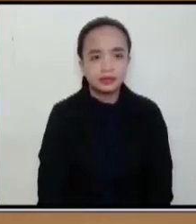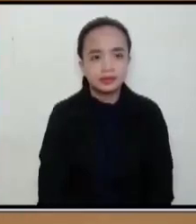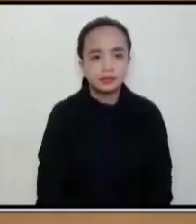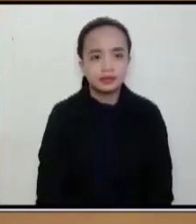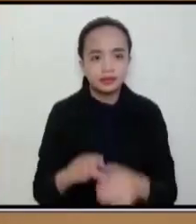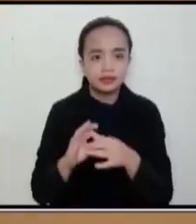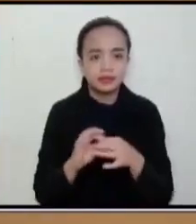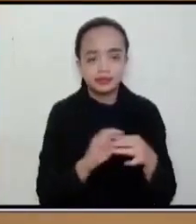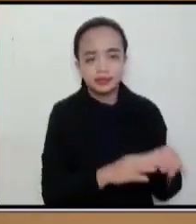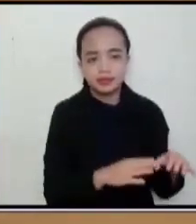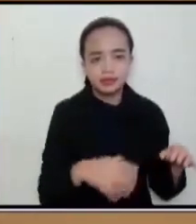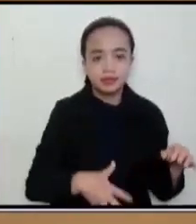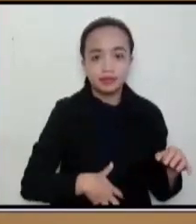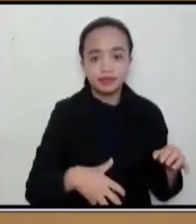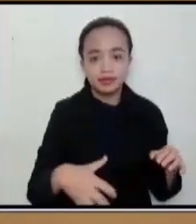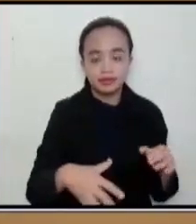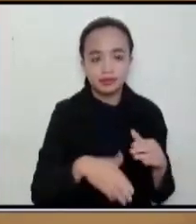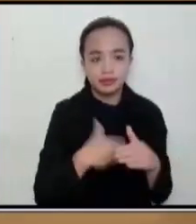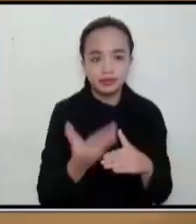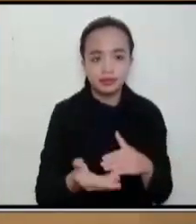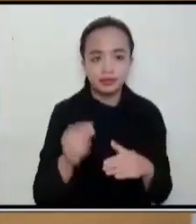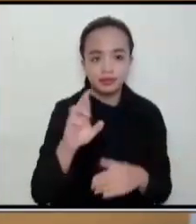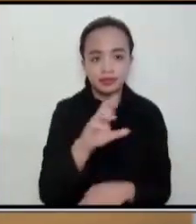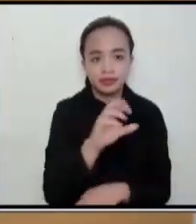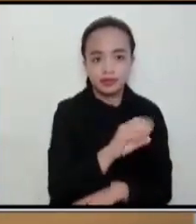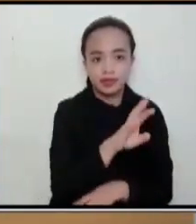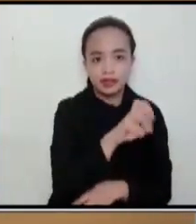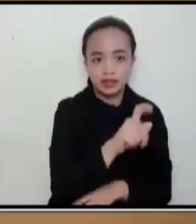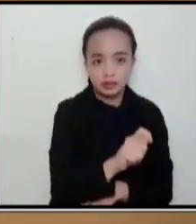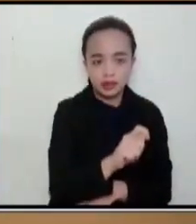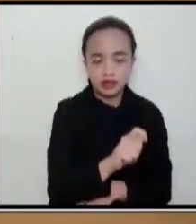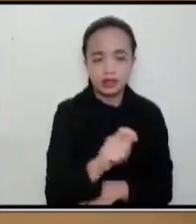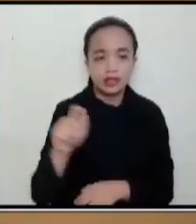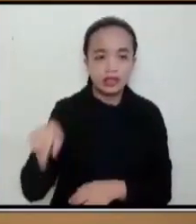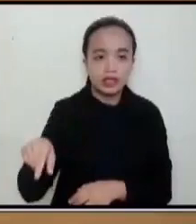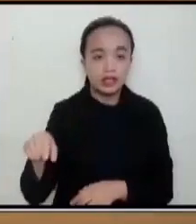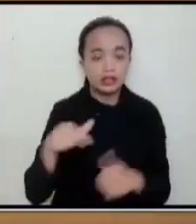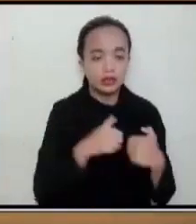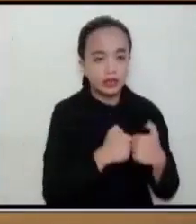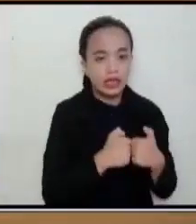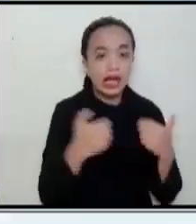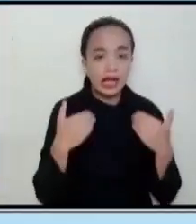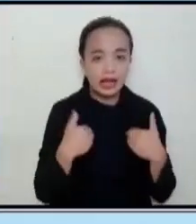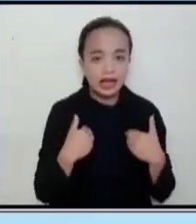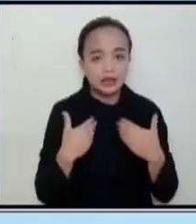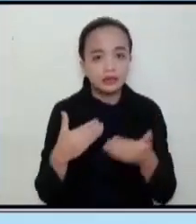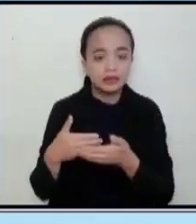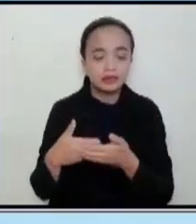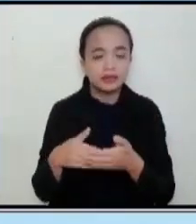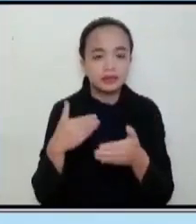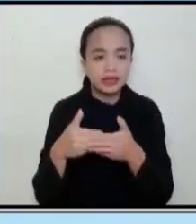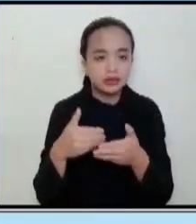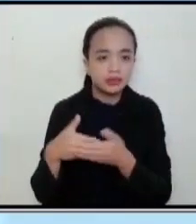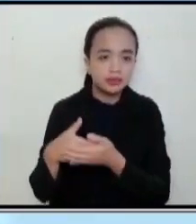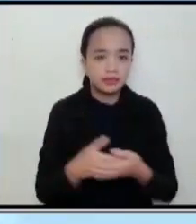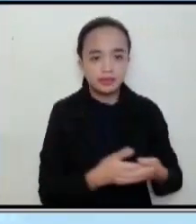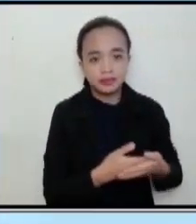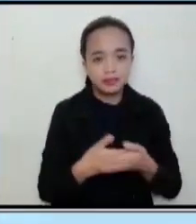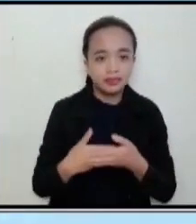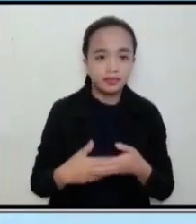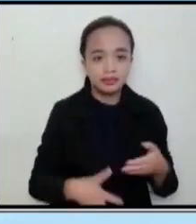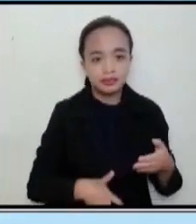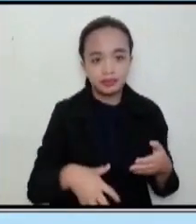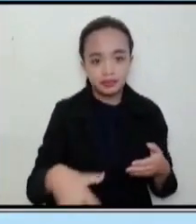Suki Waterhouse at Robert Pattinson magkakaroon na ng baby. Kinumpirma ni Suki sa fans sa kanyang pagbubuntis sa kanyang